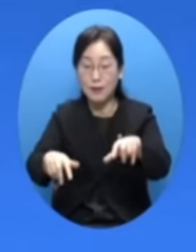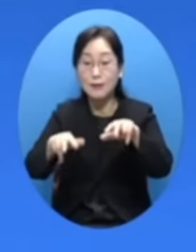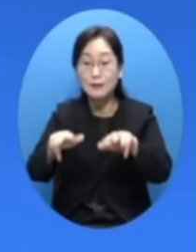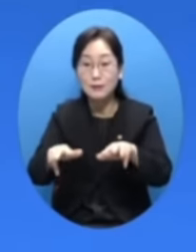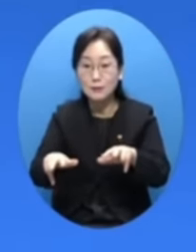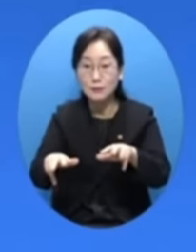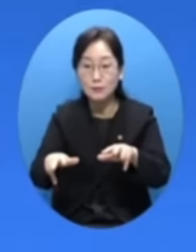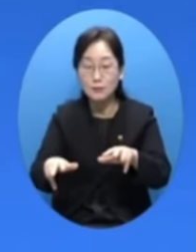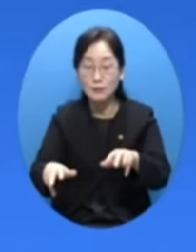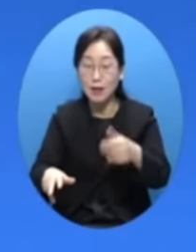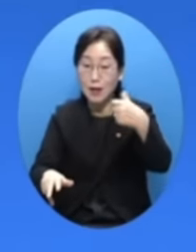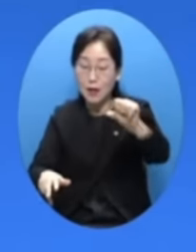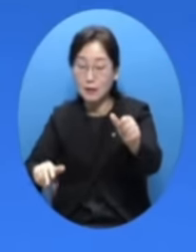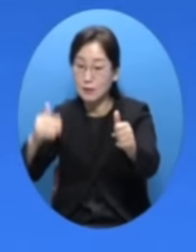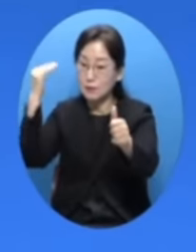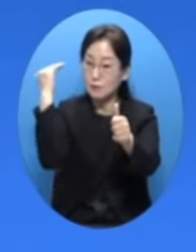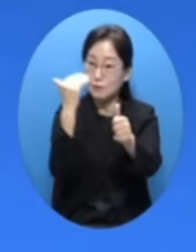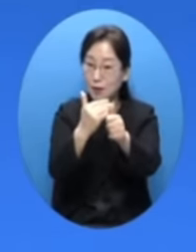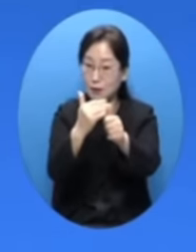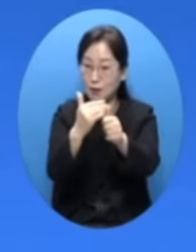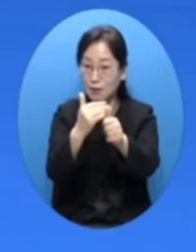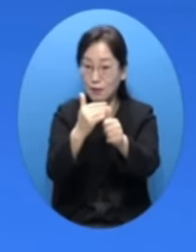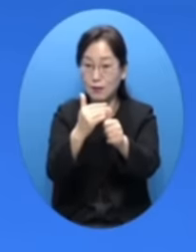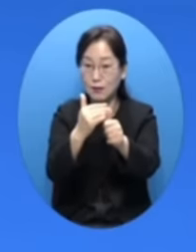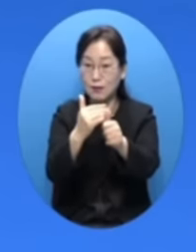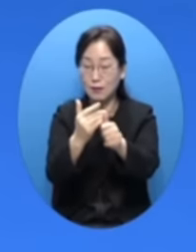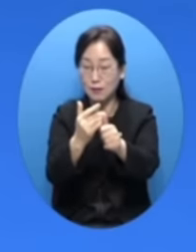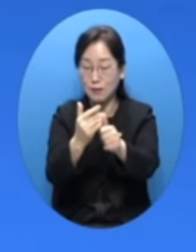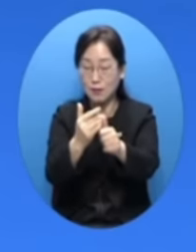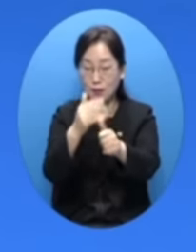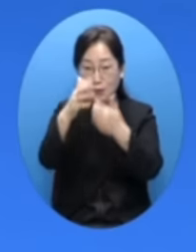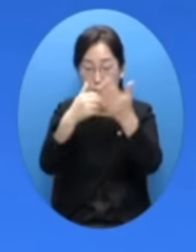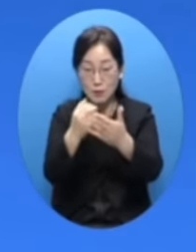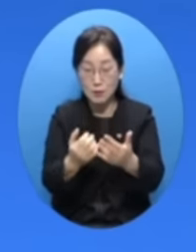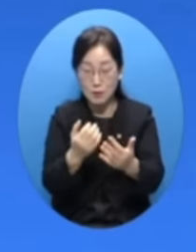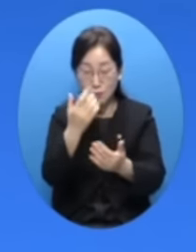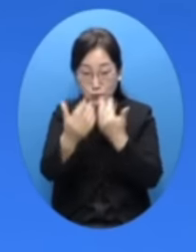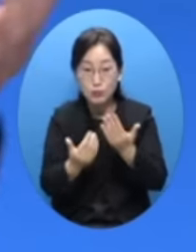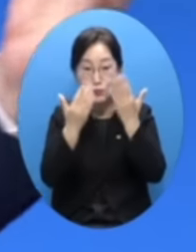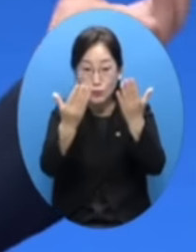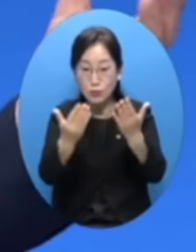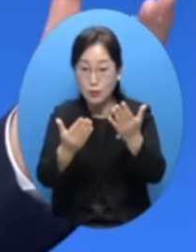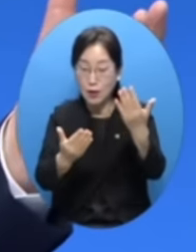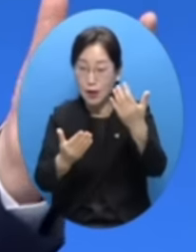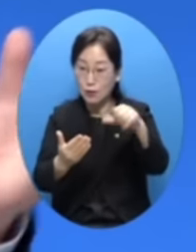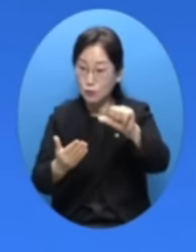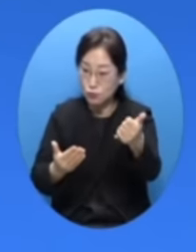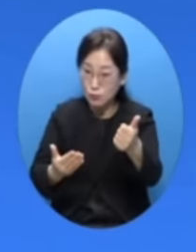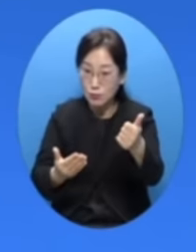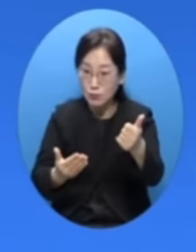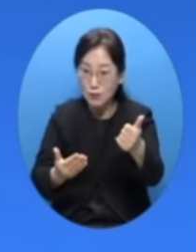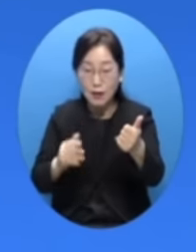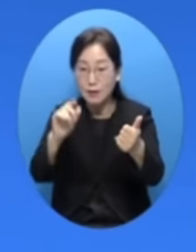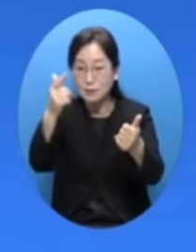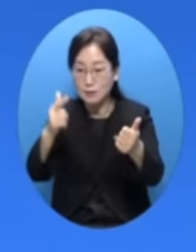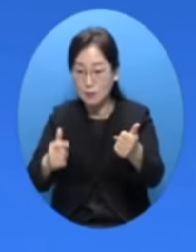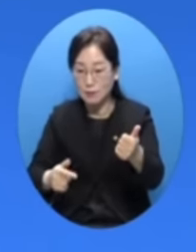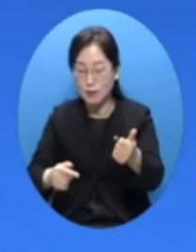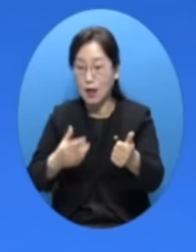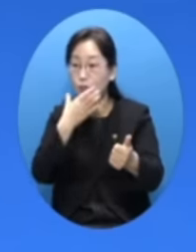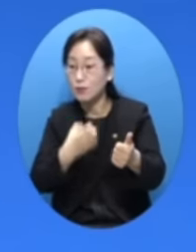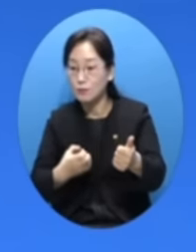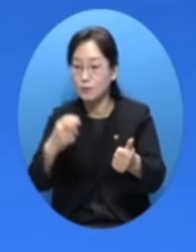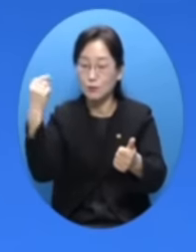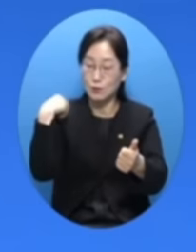분명히 이삭을 가서 번제로 드리면 번제 이삭이 죽을 터인데 우리가 돌아오리라. 이것이 아브라함의